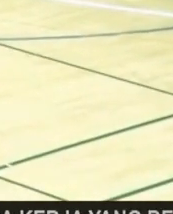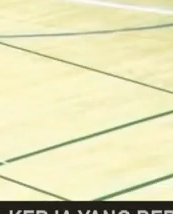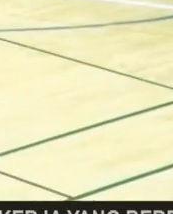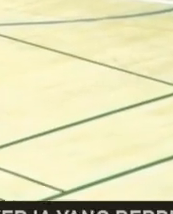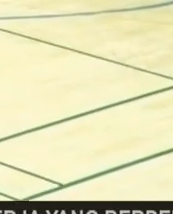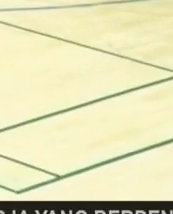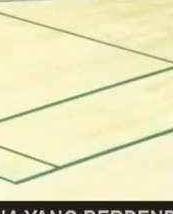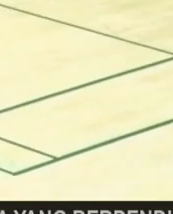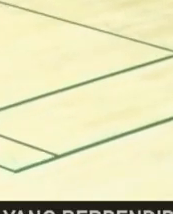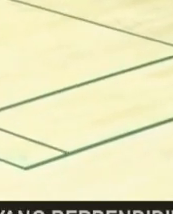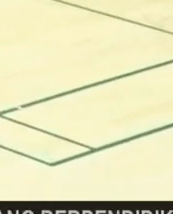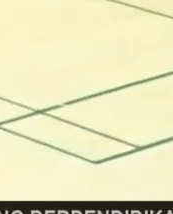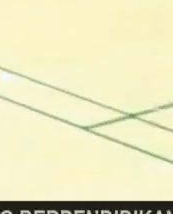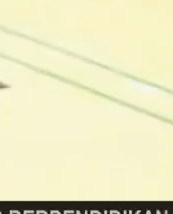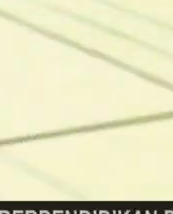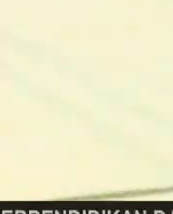Didi